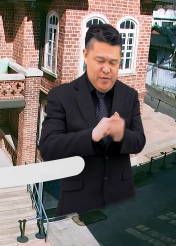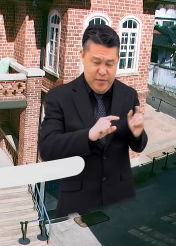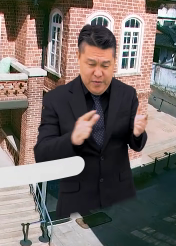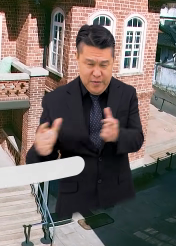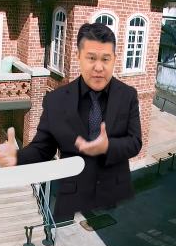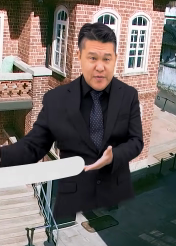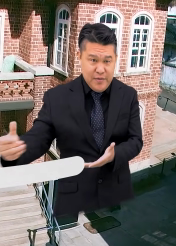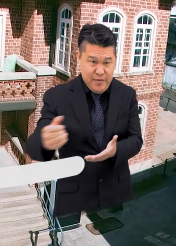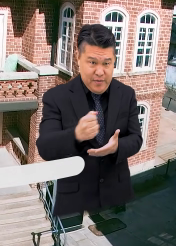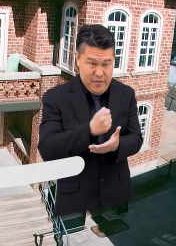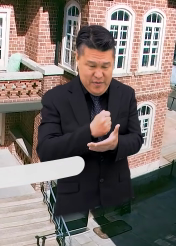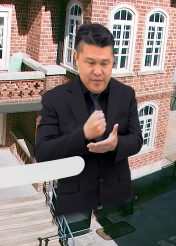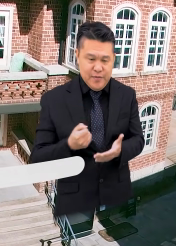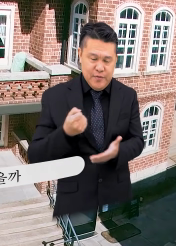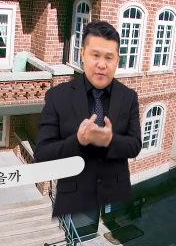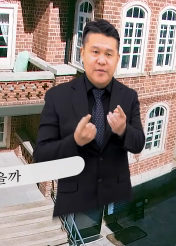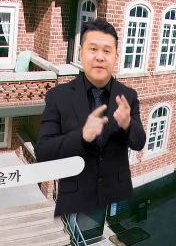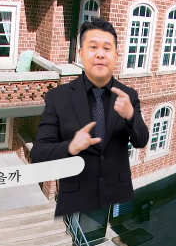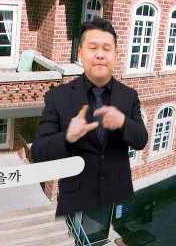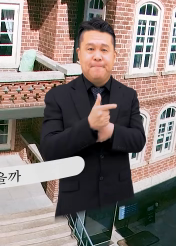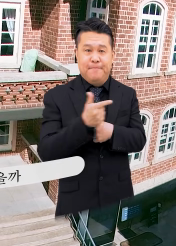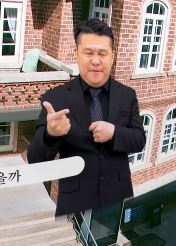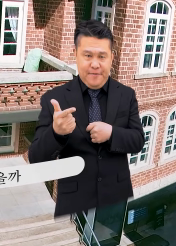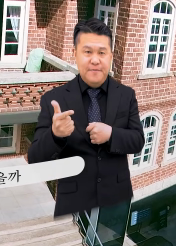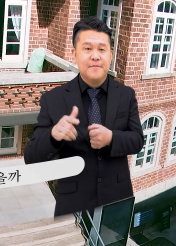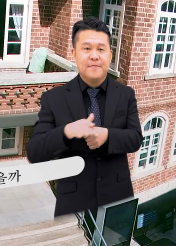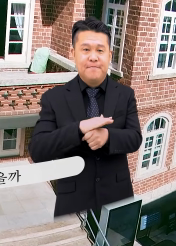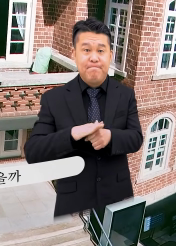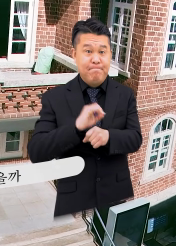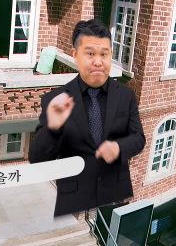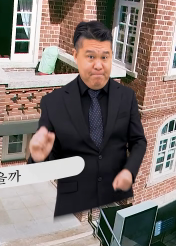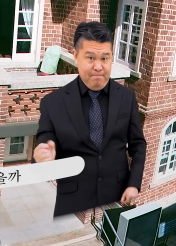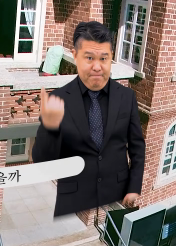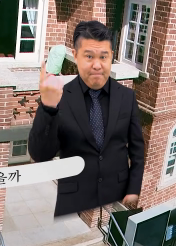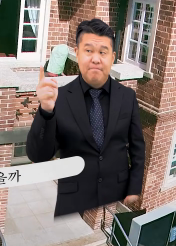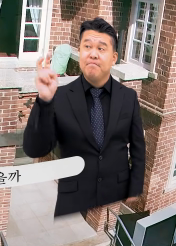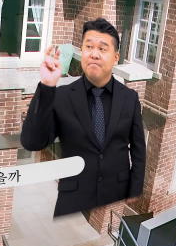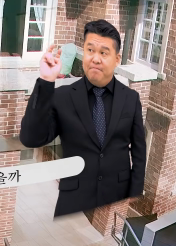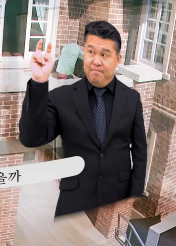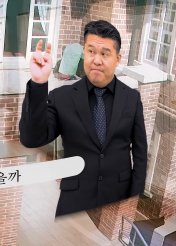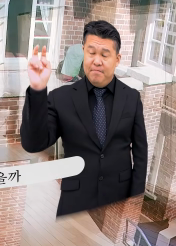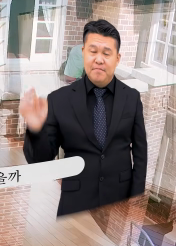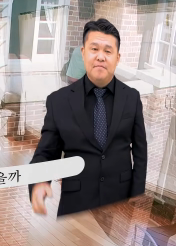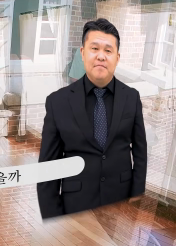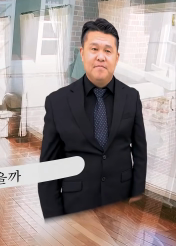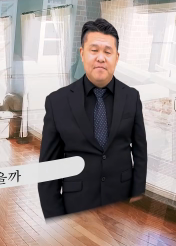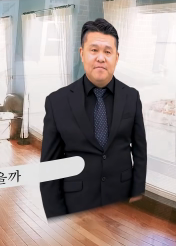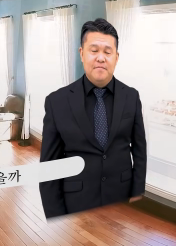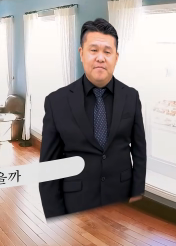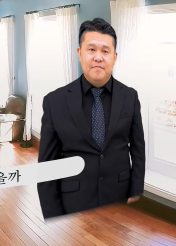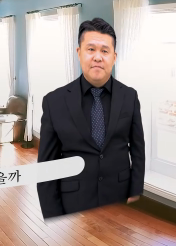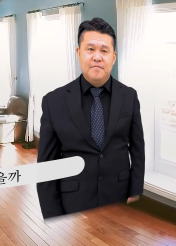수많은 우연을 끌어안은 용기보다 더 큰 애정이 아니었을까.